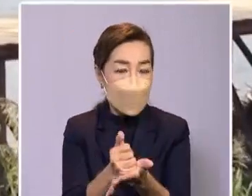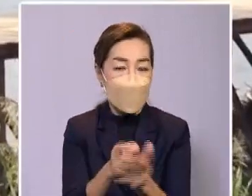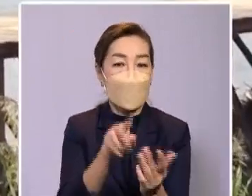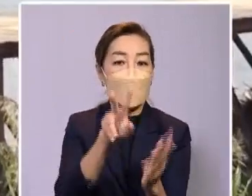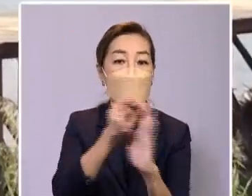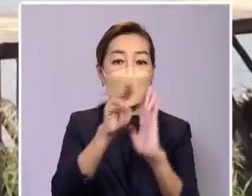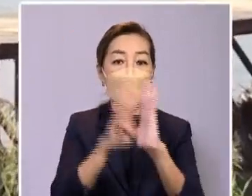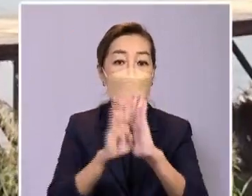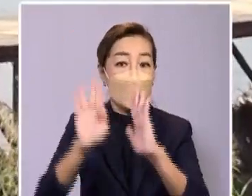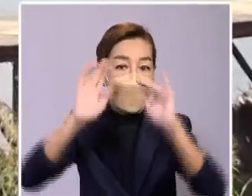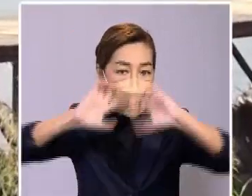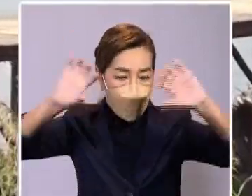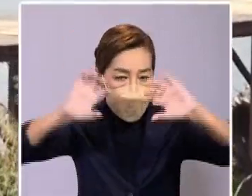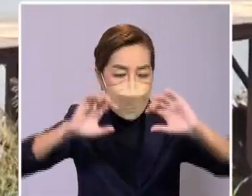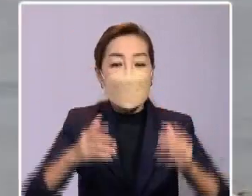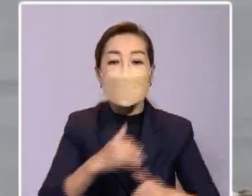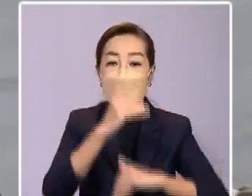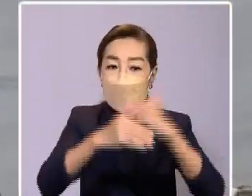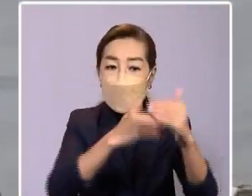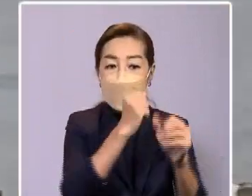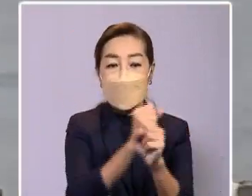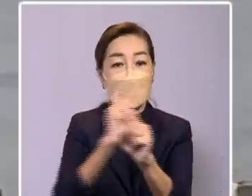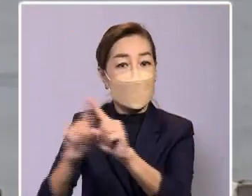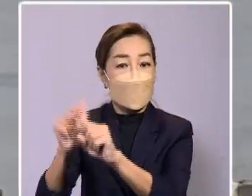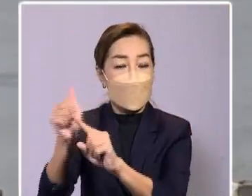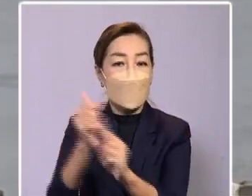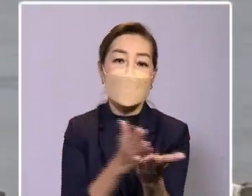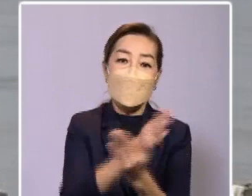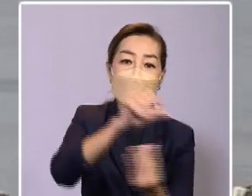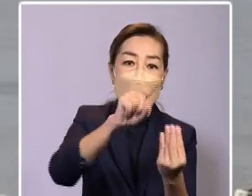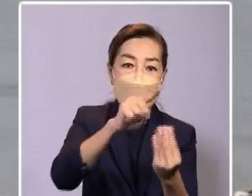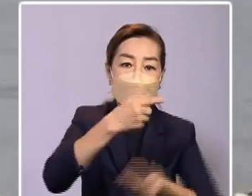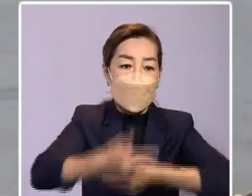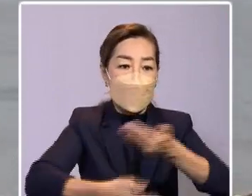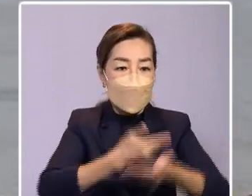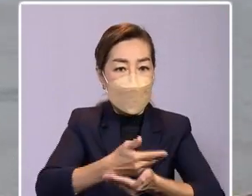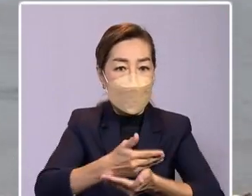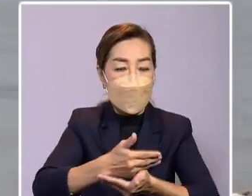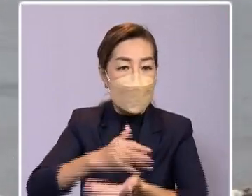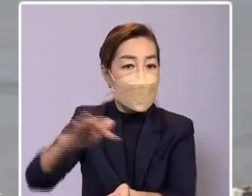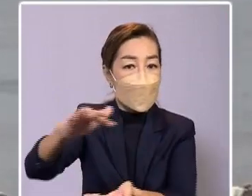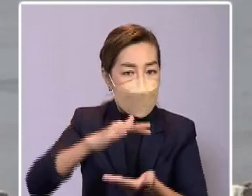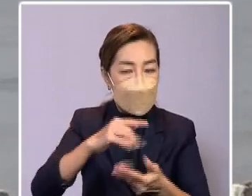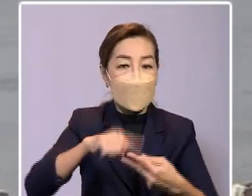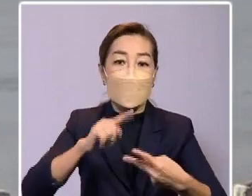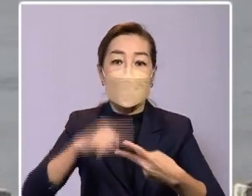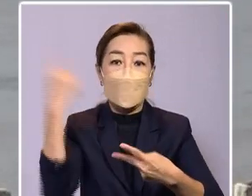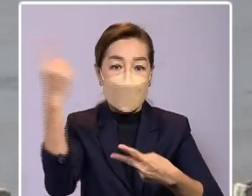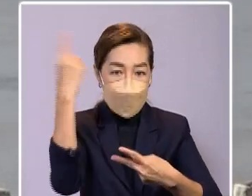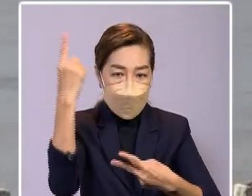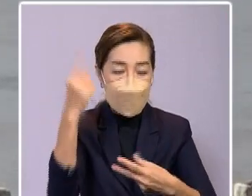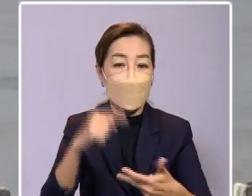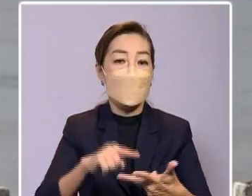ายของรัฐในด้านต่างๆไม่ว่าจะเป็นด้านเศรษฐกิจการค้าชายแดนการส่งเสริมการท่องเที่ยวด้